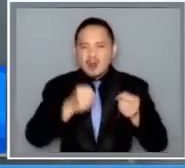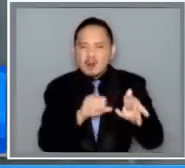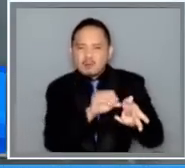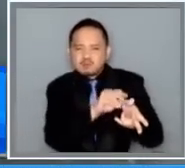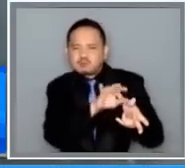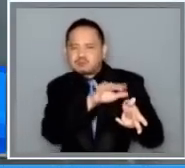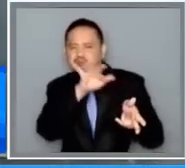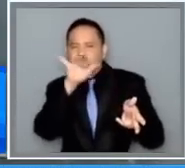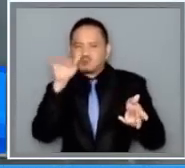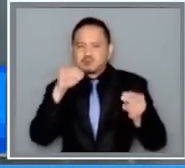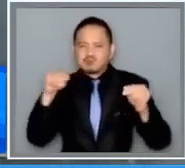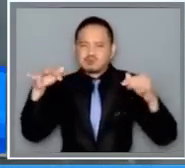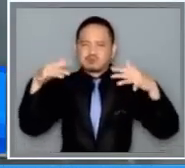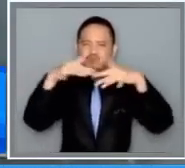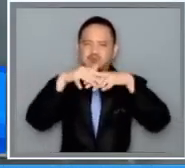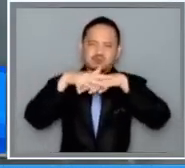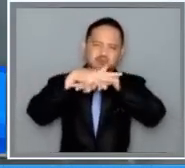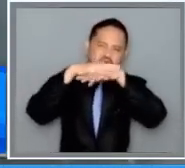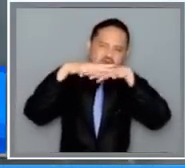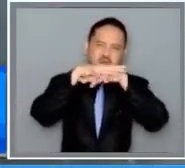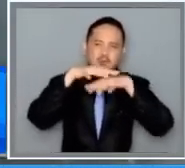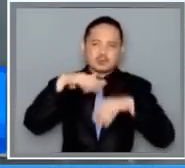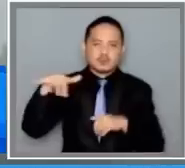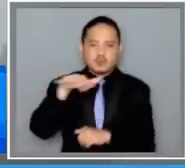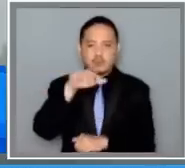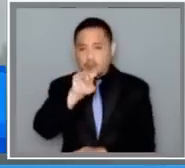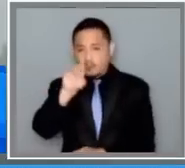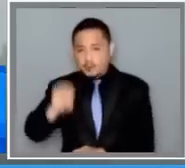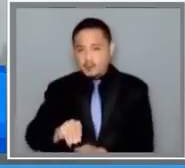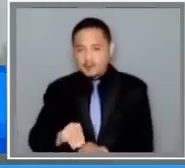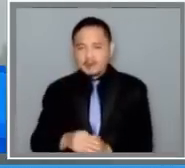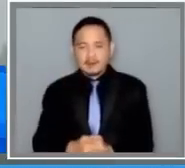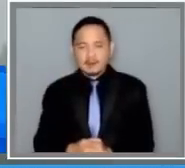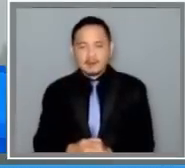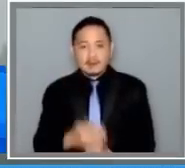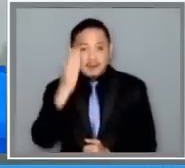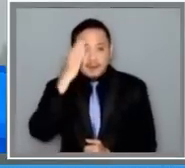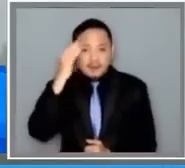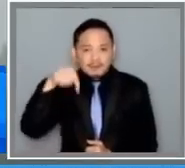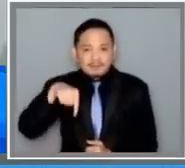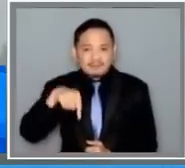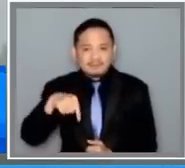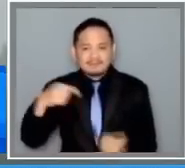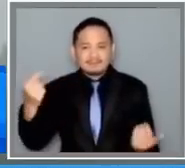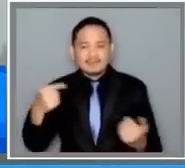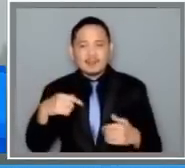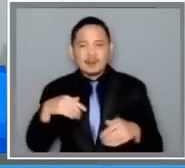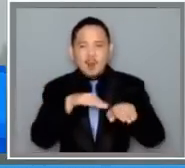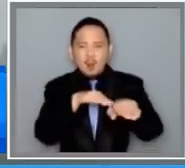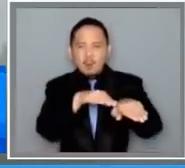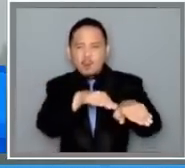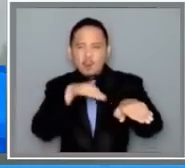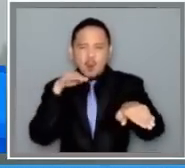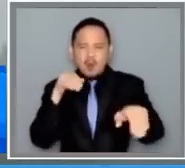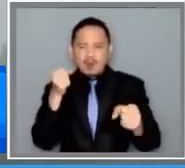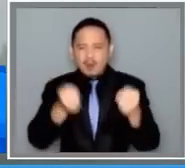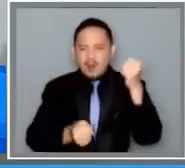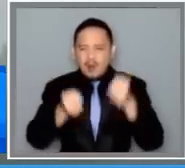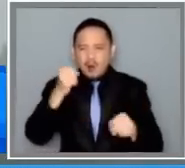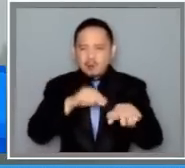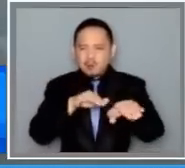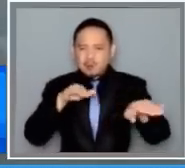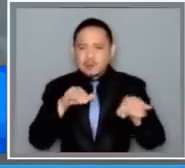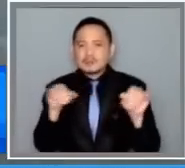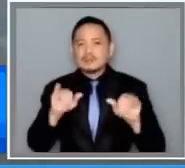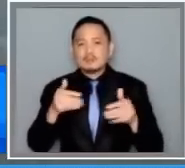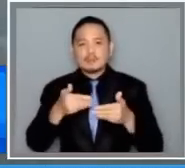Because as you well know, Carmageddon na ulit tayo ngayon, ano, yung traffic natin parang balik na ulit sa pre-pandemic levels,